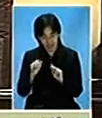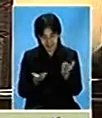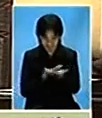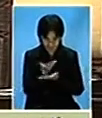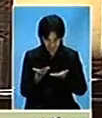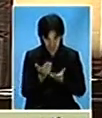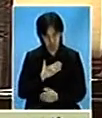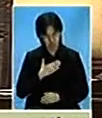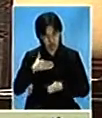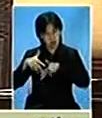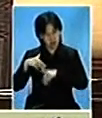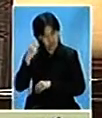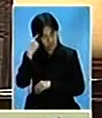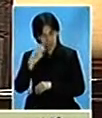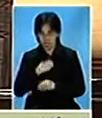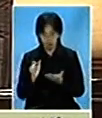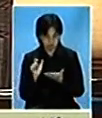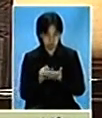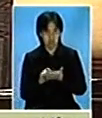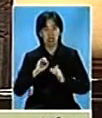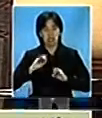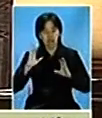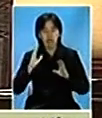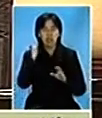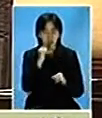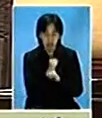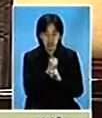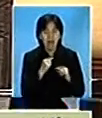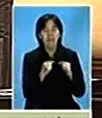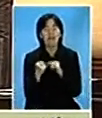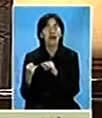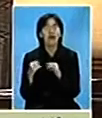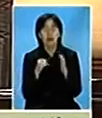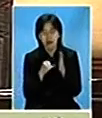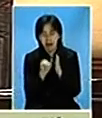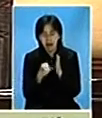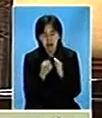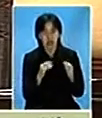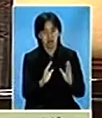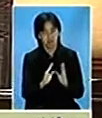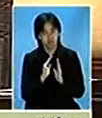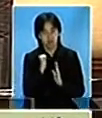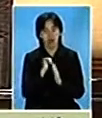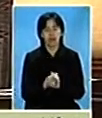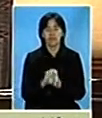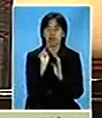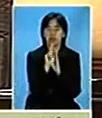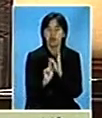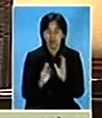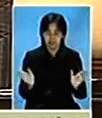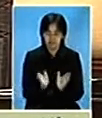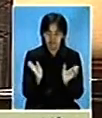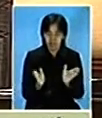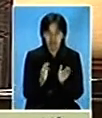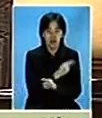าถ้าบัญญัติไว้ชัดเจนก็จะทำให้เป็นการศึกษาและปฏิบัติได้ง่ายการนั่งอิงถึงกฎหมายว่าด้วยการคุ้มครองส่งเสริมภูมิปัญญ